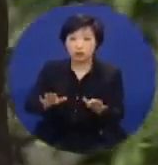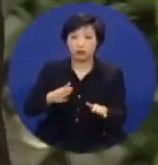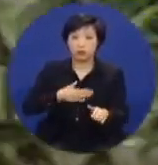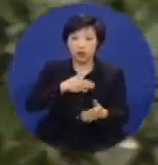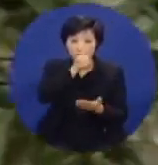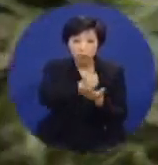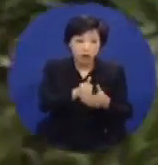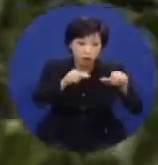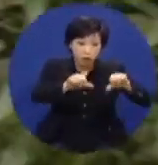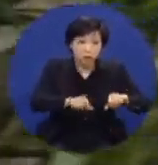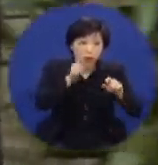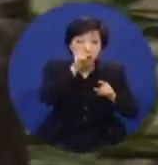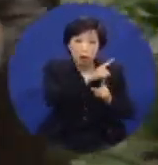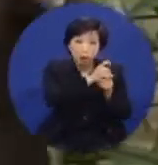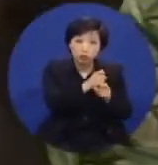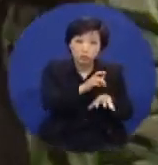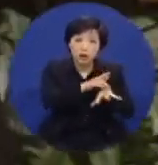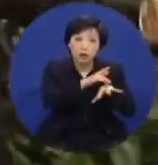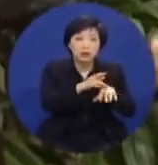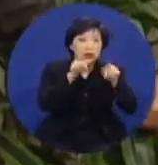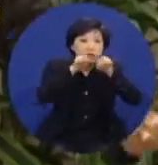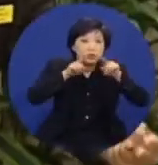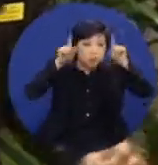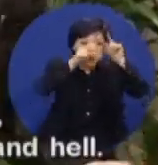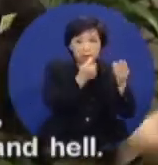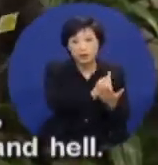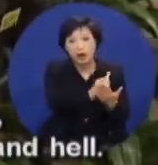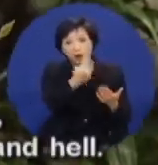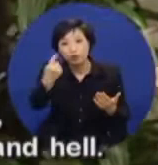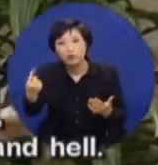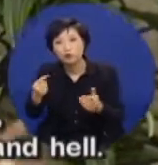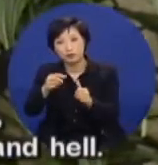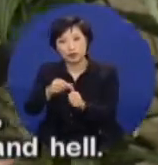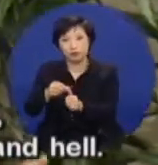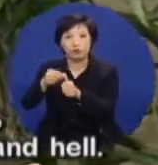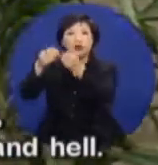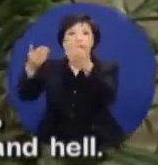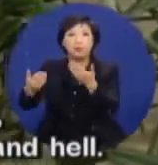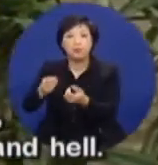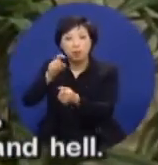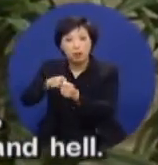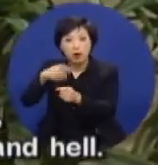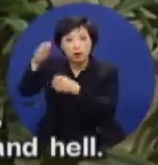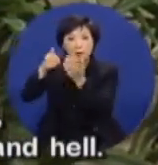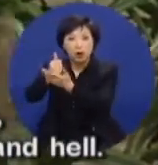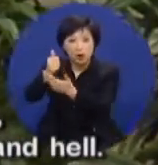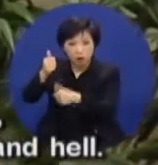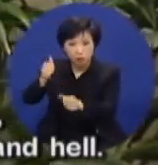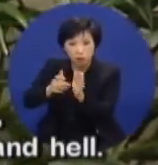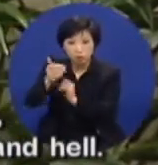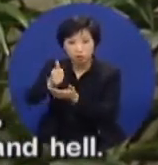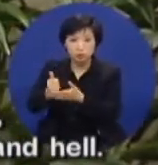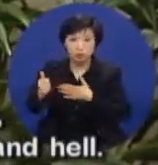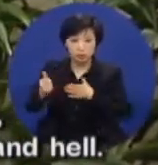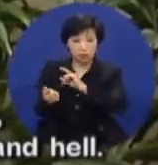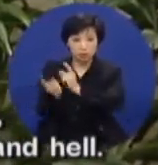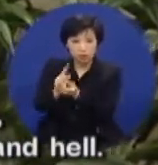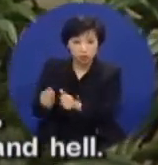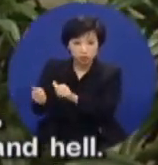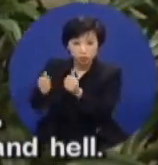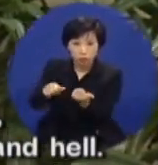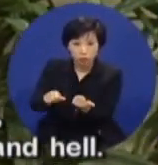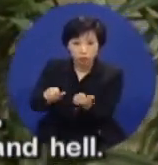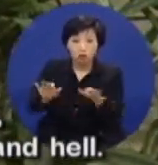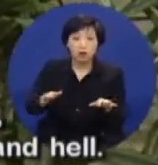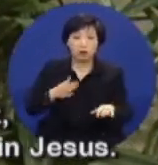조주 아마 귀찮아 땅 귀신과 지옥에서 나를 2 문학 은 하나님의 아들이 죽어 내가